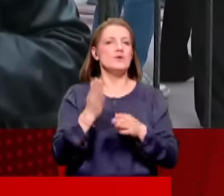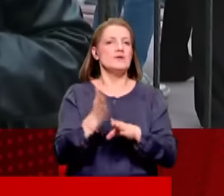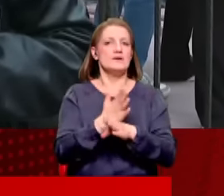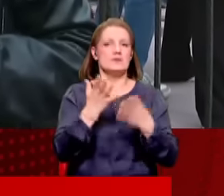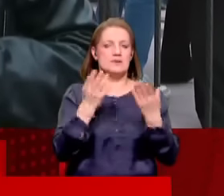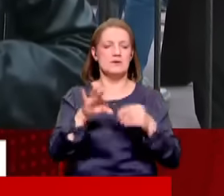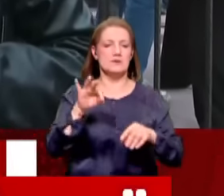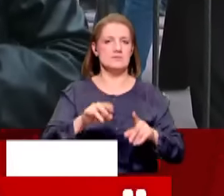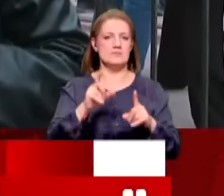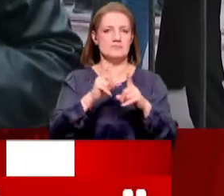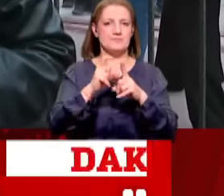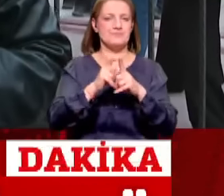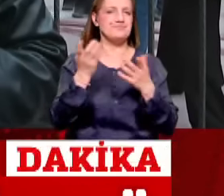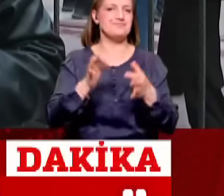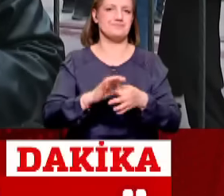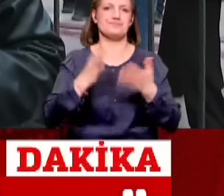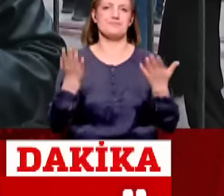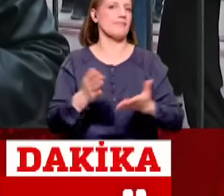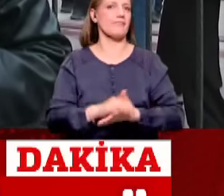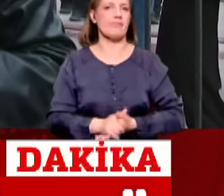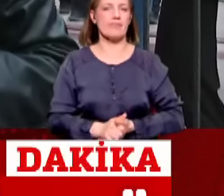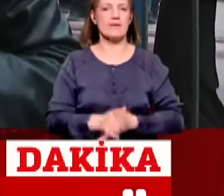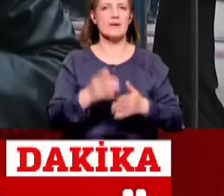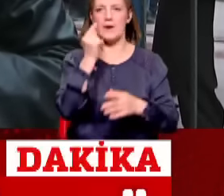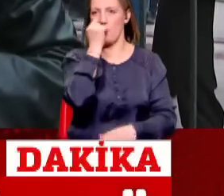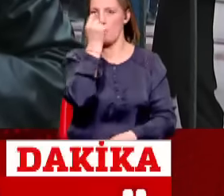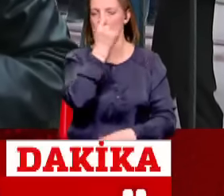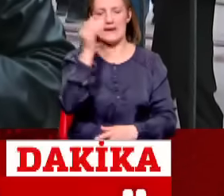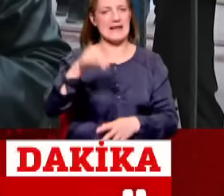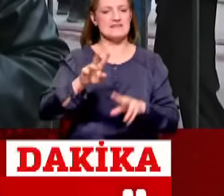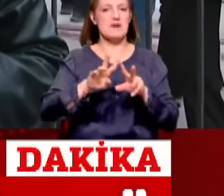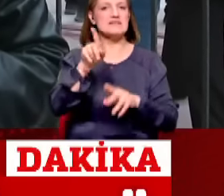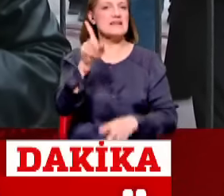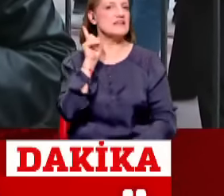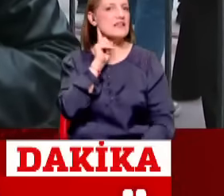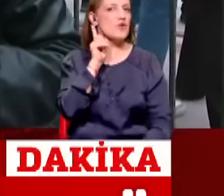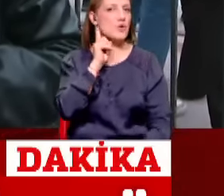oldu, şimdi durum nedir? Kolay gelsin Merve, seni dinliyoruz.